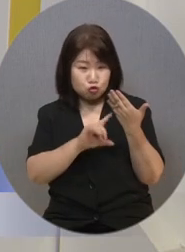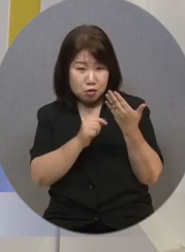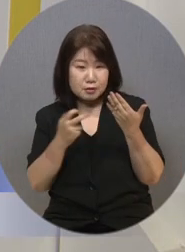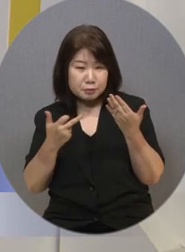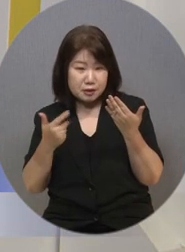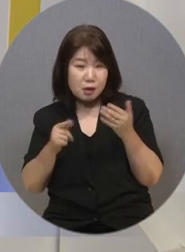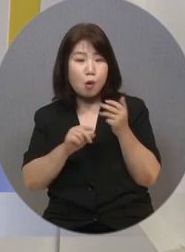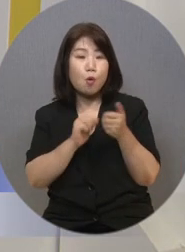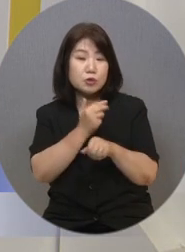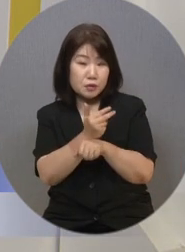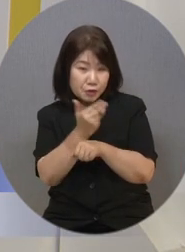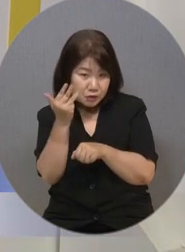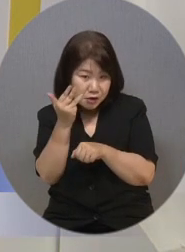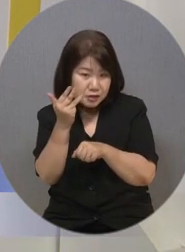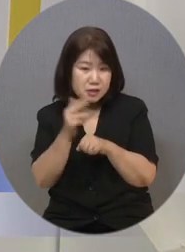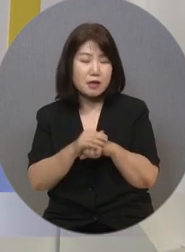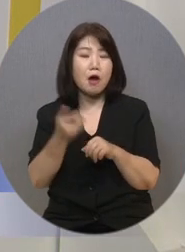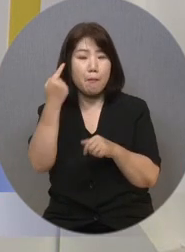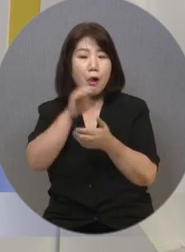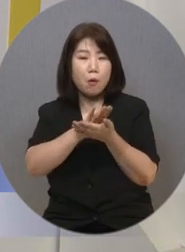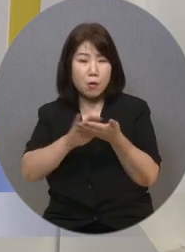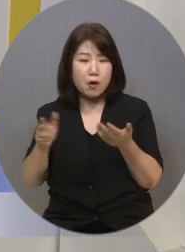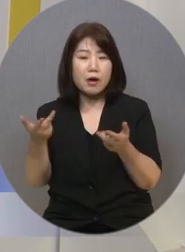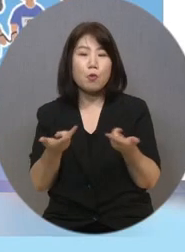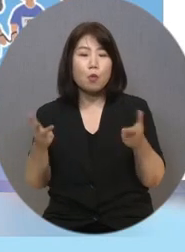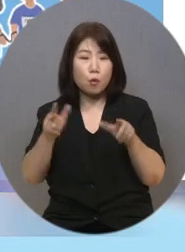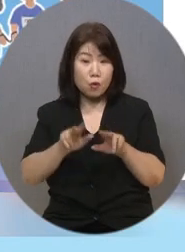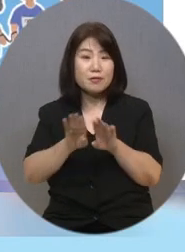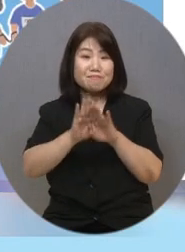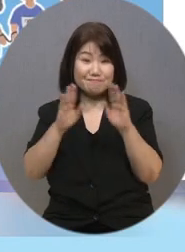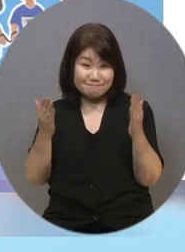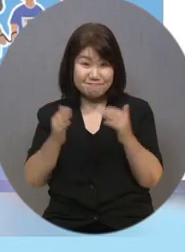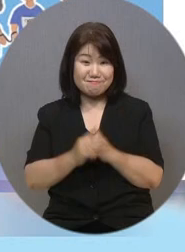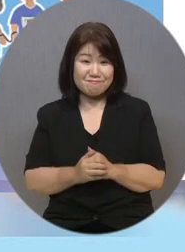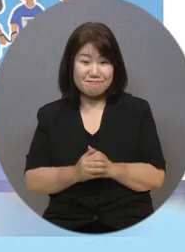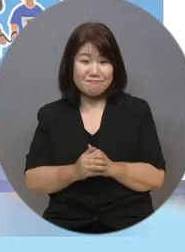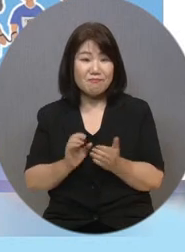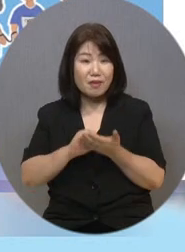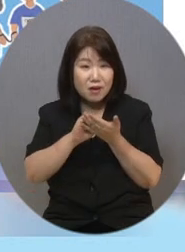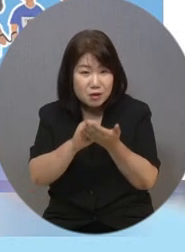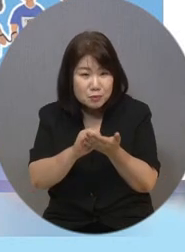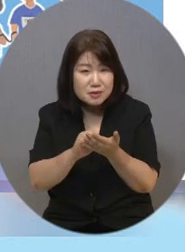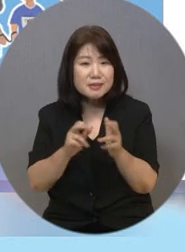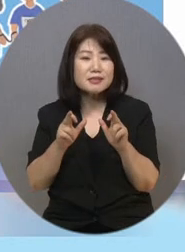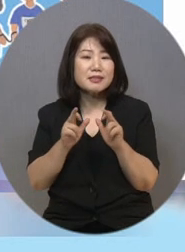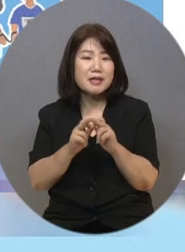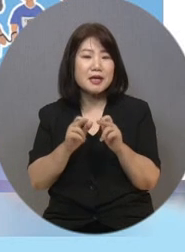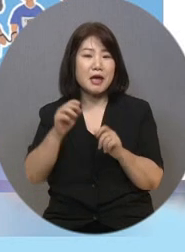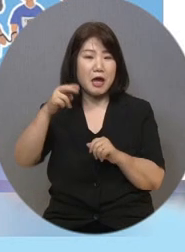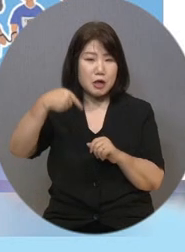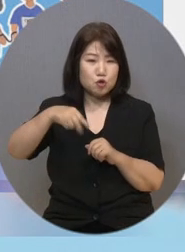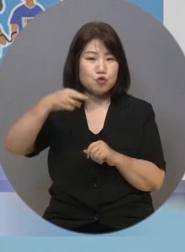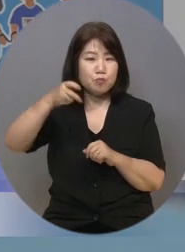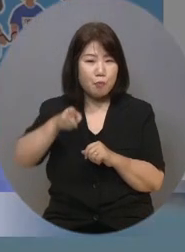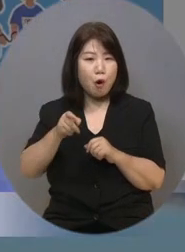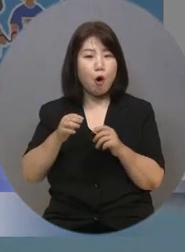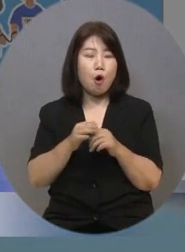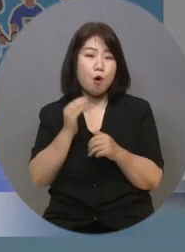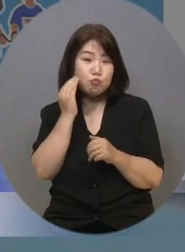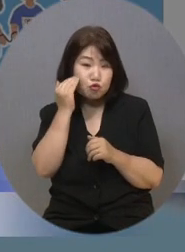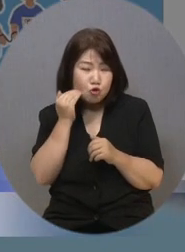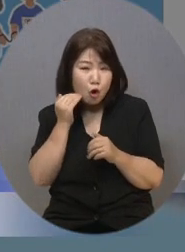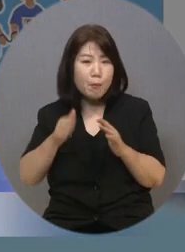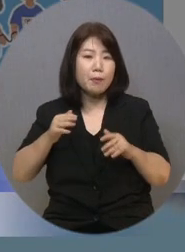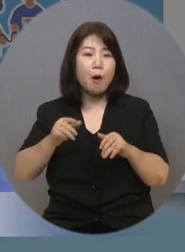마포구 상암동 평화의 공원에서 열린다는 소식입니다 참가부문은 장애인 슈퍼블로 5km 외에